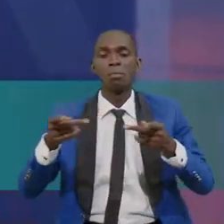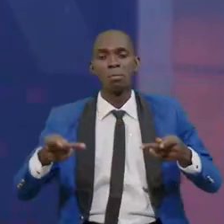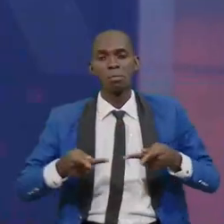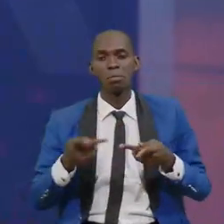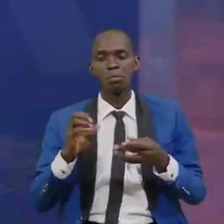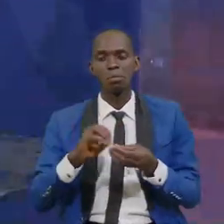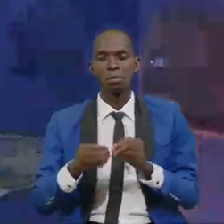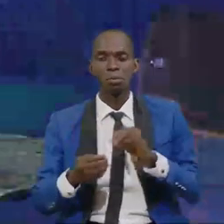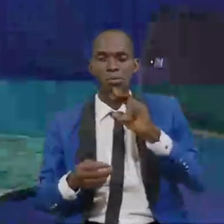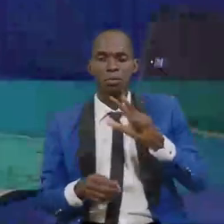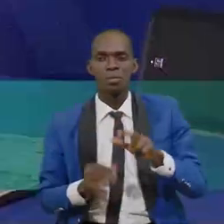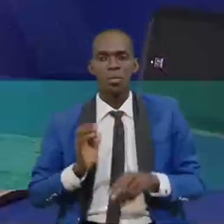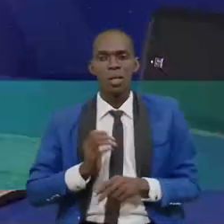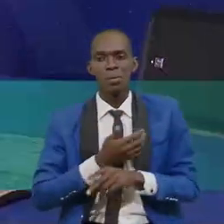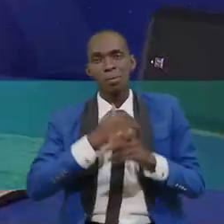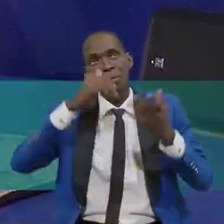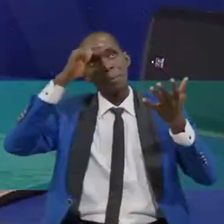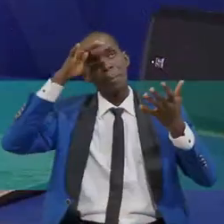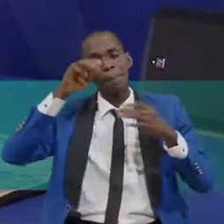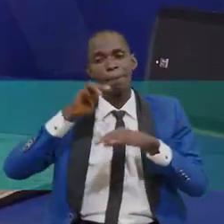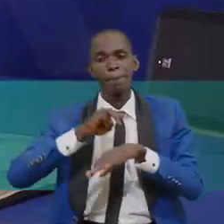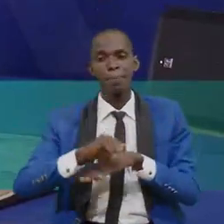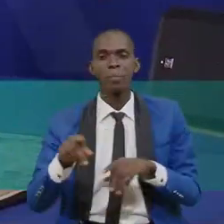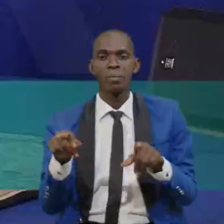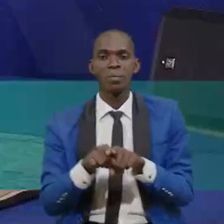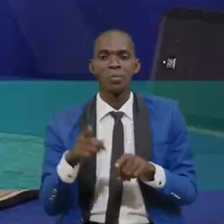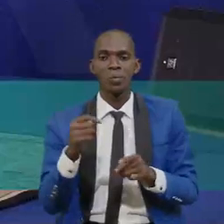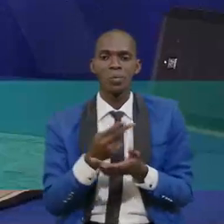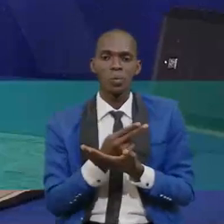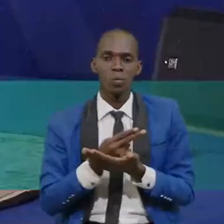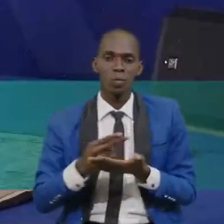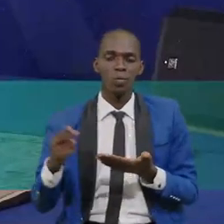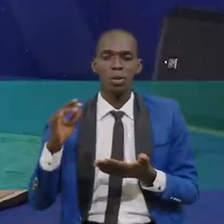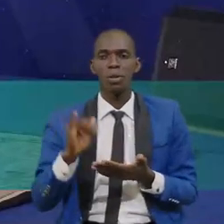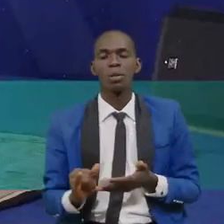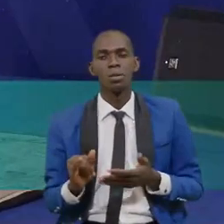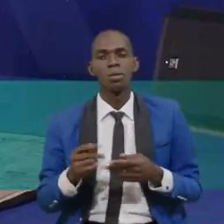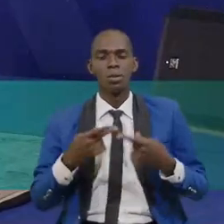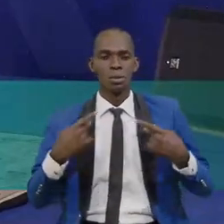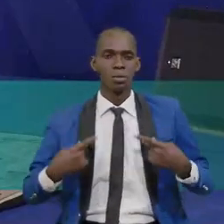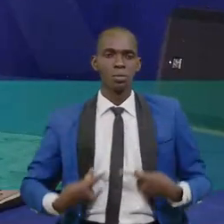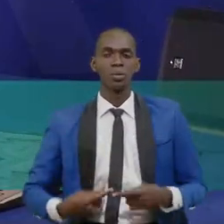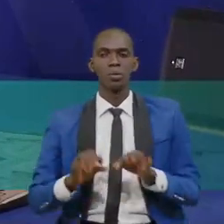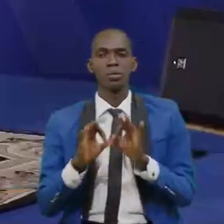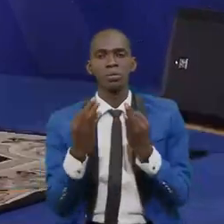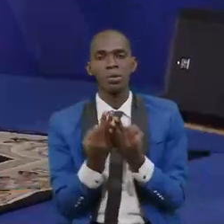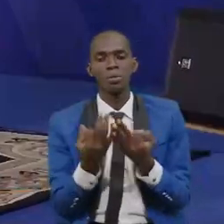élément, notre ministère attendu en tant que saint sacerdoce. Premier élément,